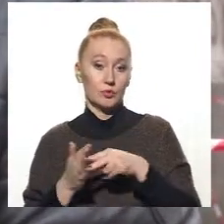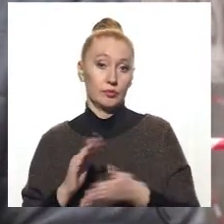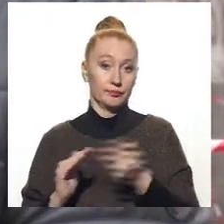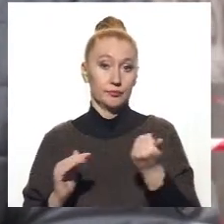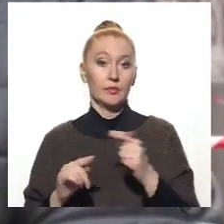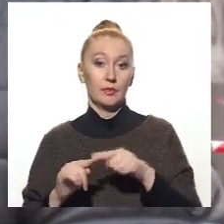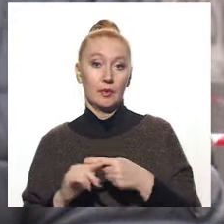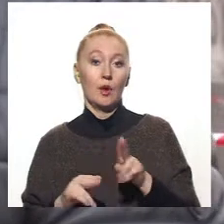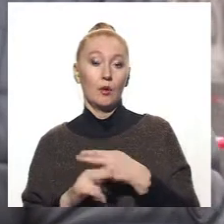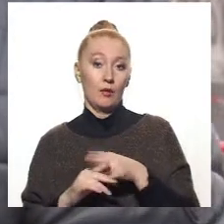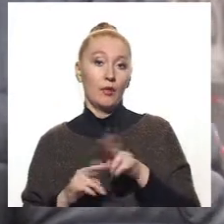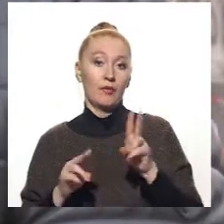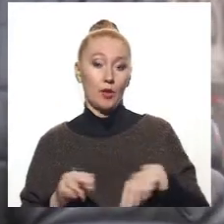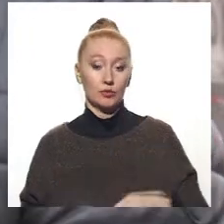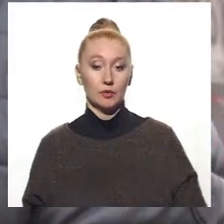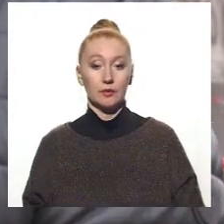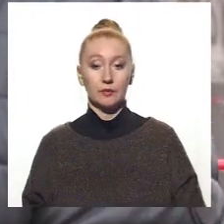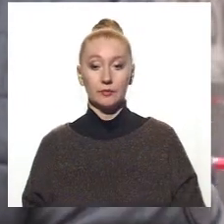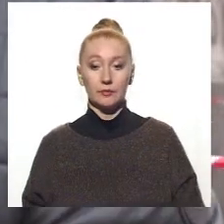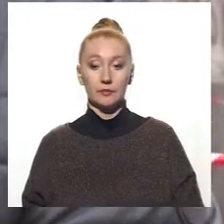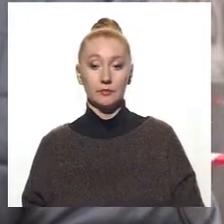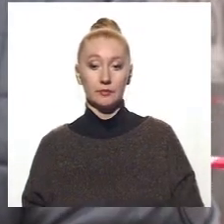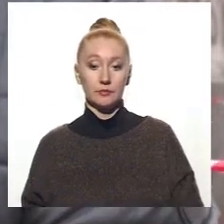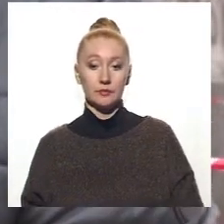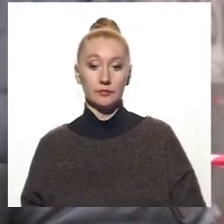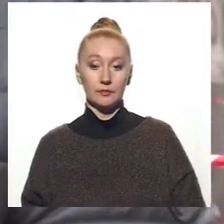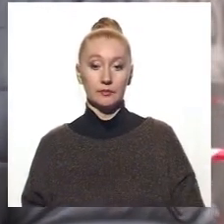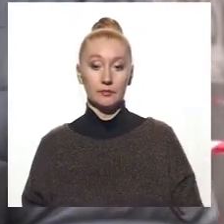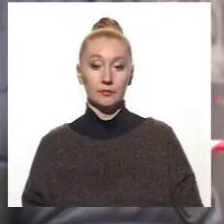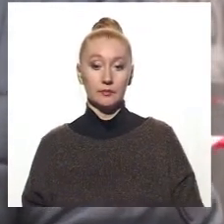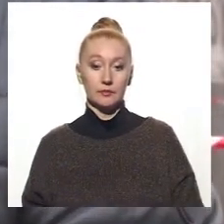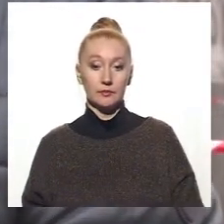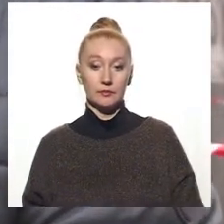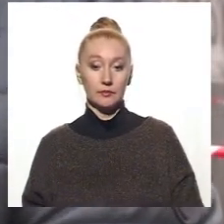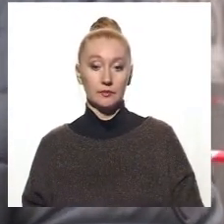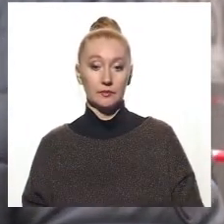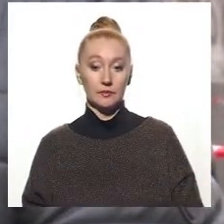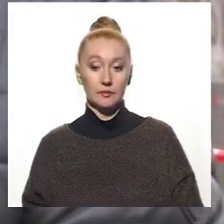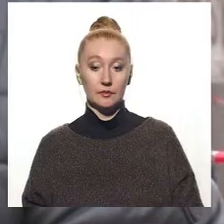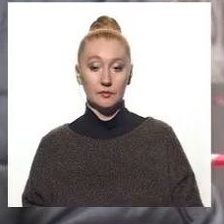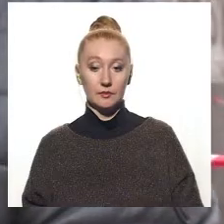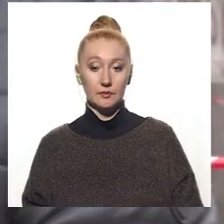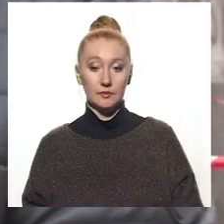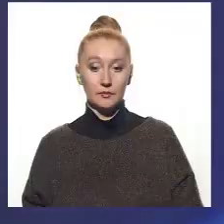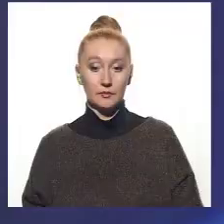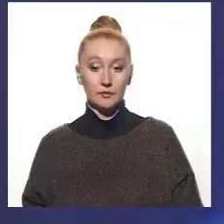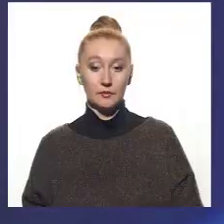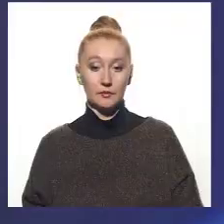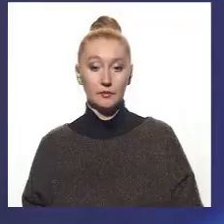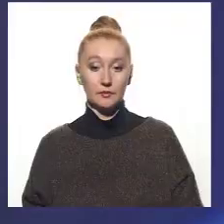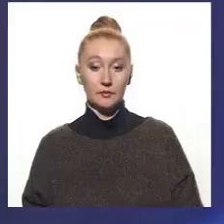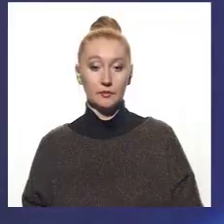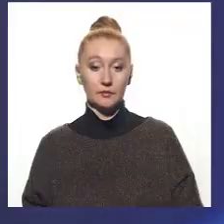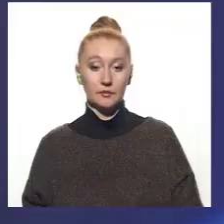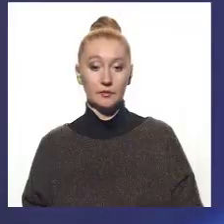і усунення порушення. З власника цієї конструкції стоїмость демонтажа і устранення нарушення.